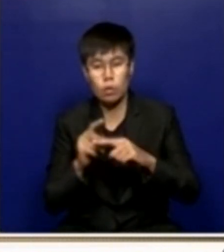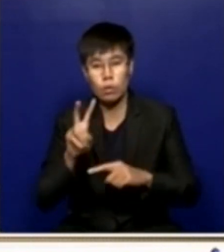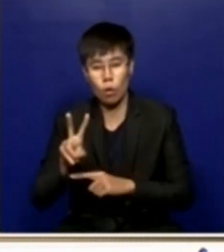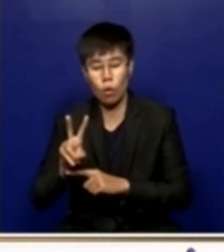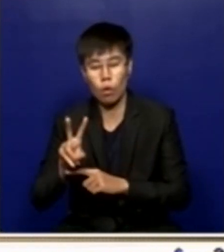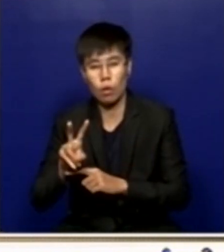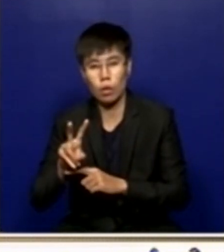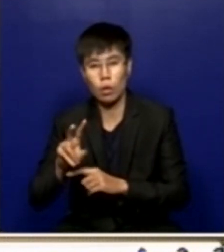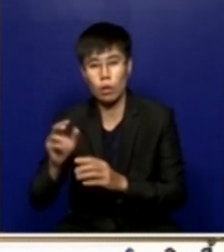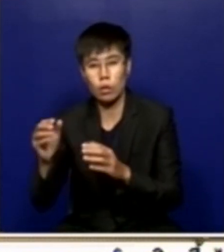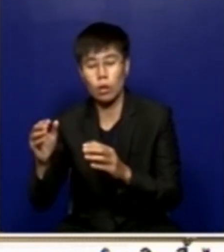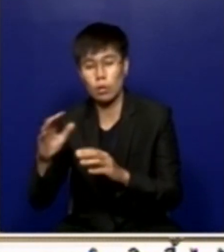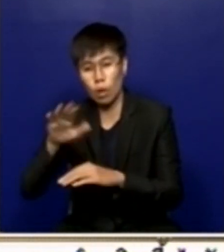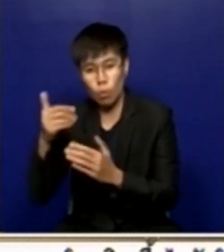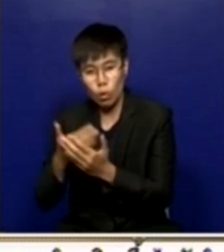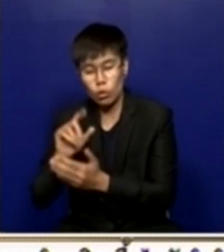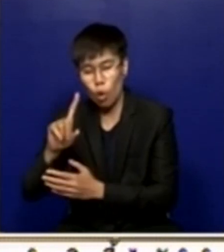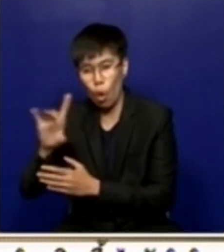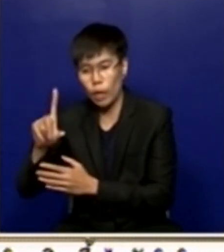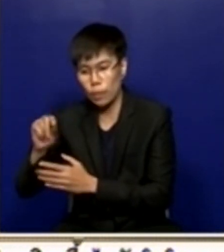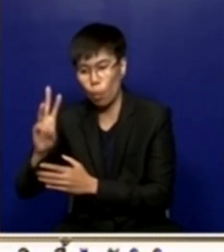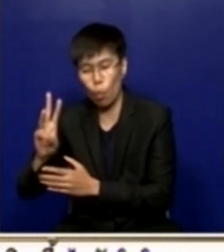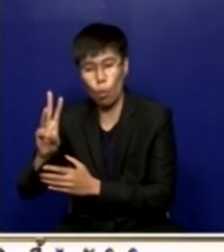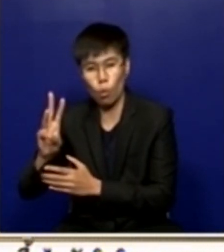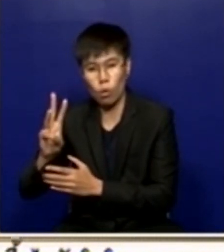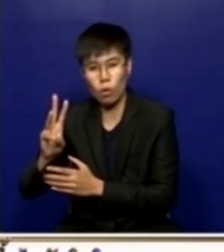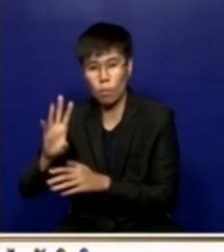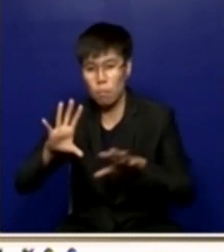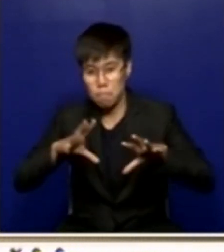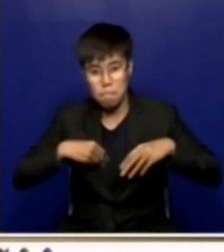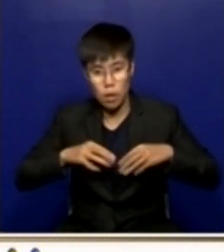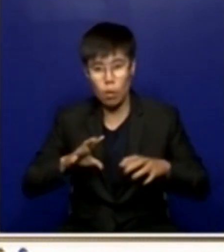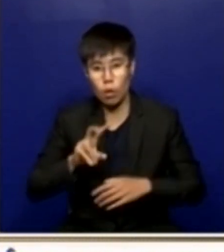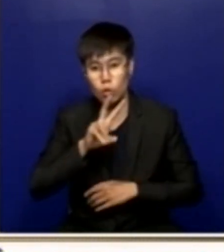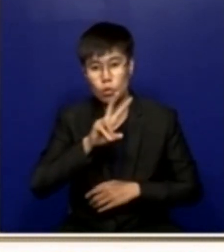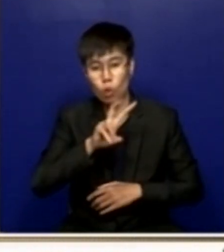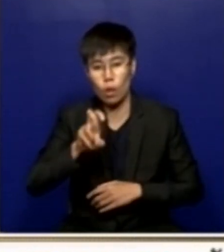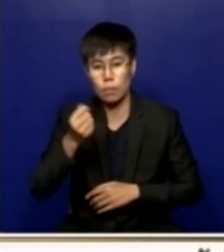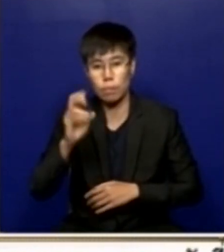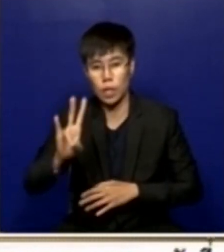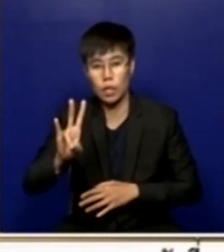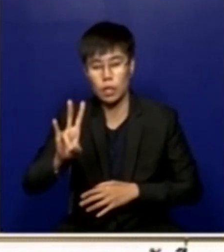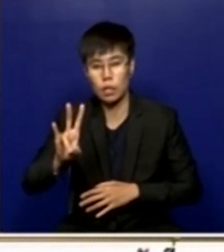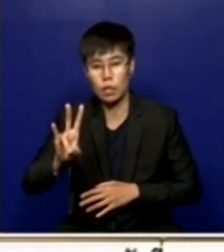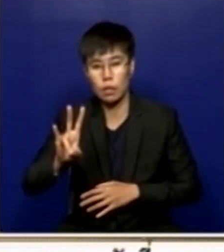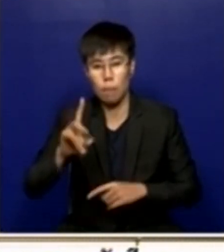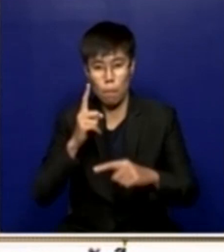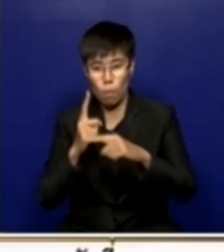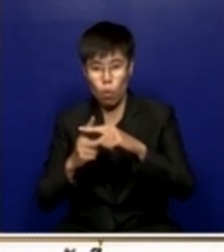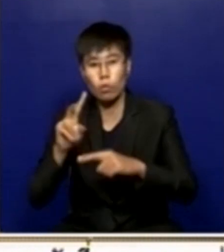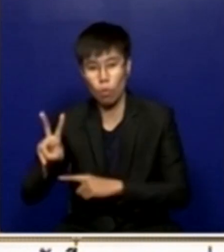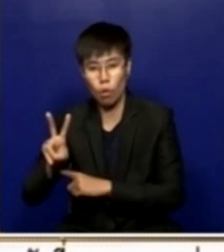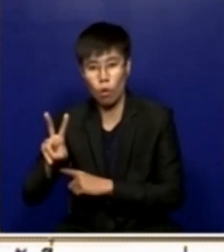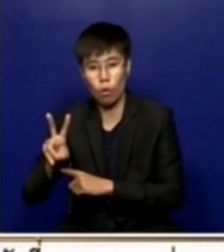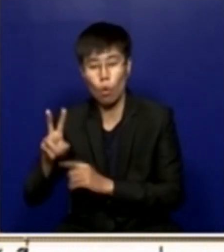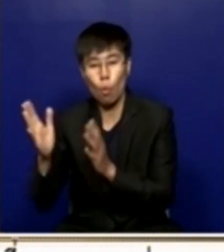126ก้านนะครับก็ไม่เห็นด้วย217ท่านบวกอีก 2